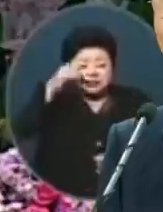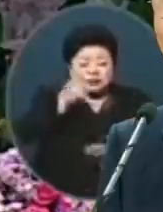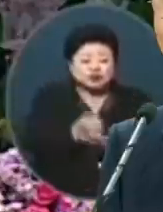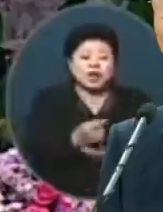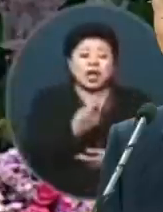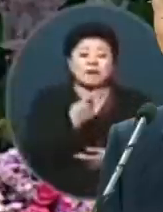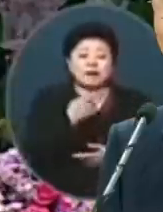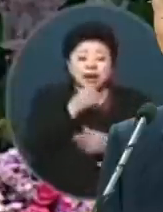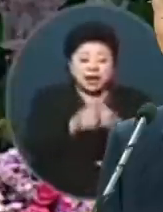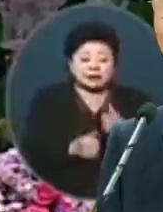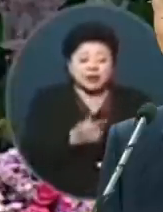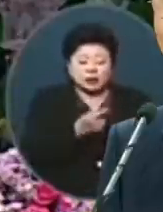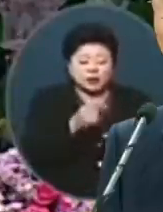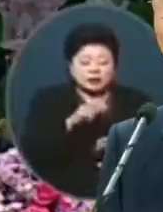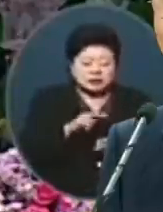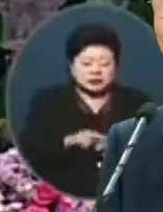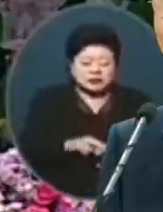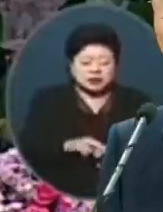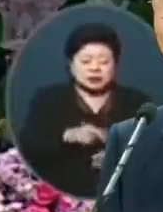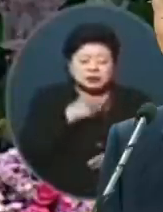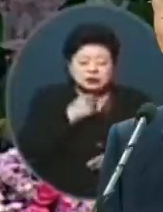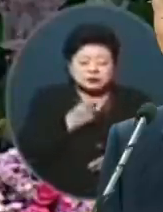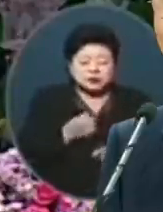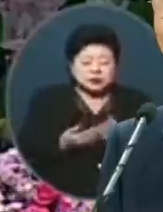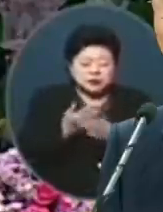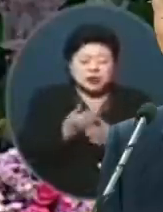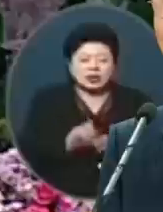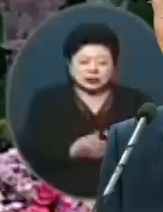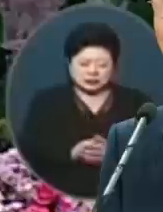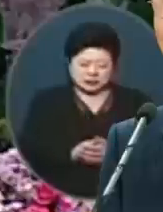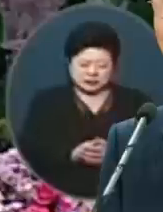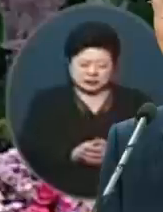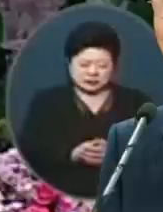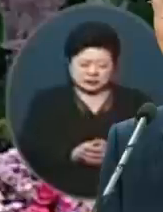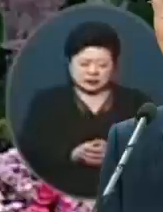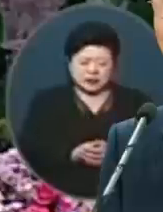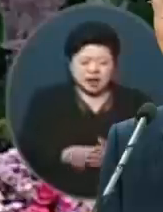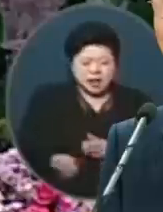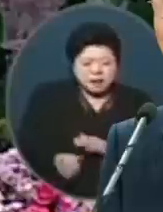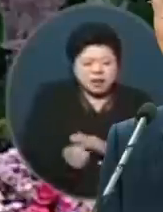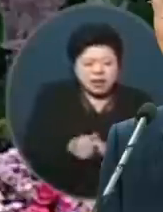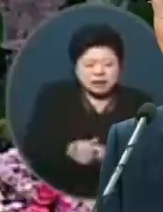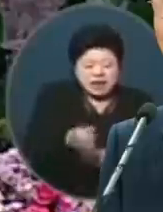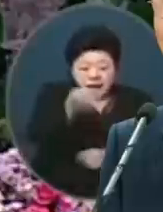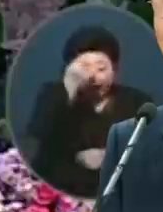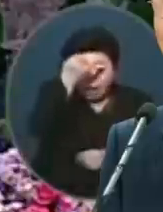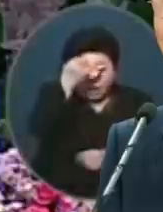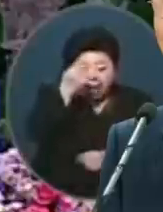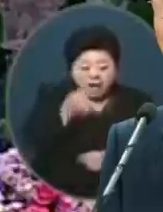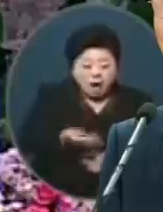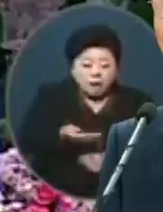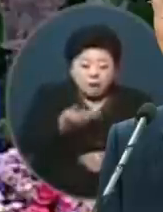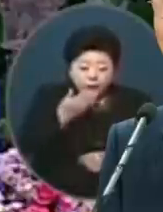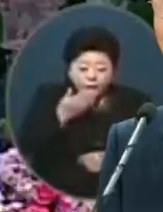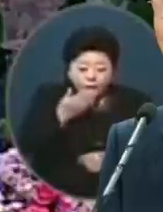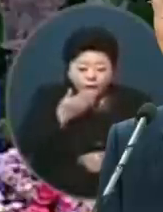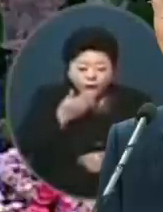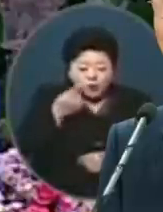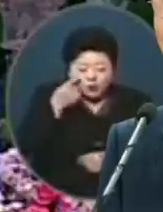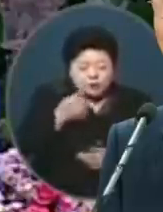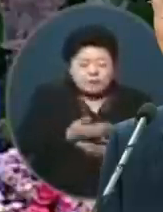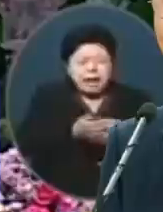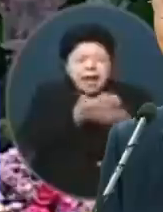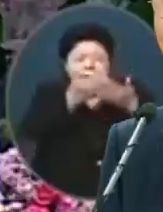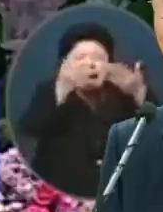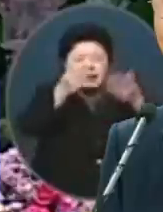죄요 하나님과 동등하게 되려는 의도에서 나온 것이기 때문인 것입니다. 뱀이 하와에게 너희가 그것을 먹는 날에는 너희 눈이